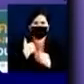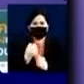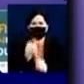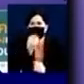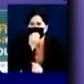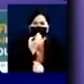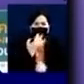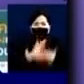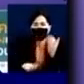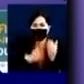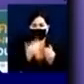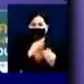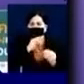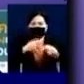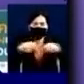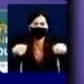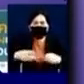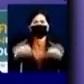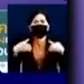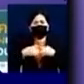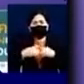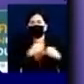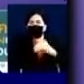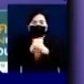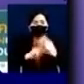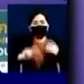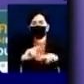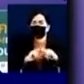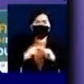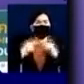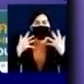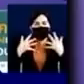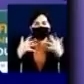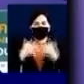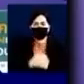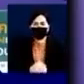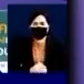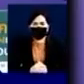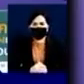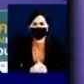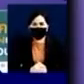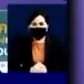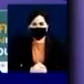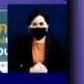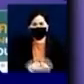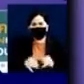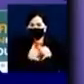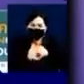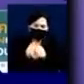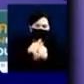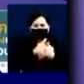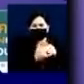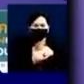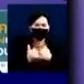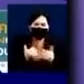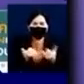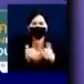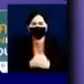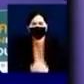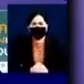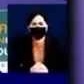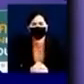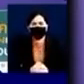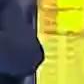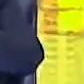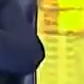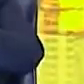ต่6โมงเย็นยันเที่ยงคืนดูพลุอ่ะดูพลุนี่ไม่ได้นะคะห่างๆนะคะเป็นห่วงทุกคนนะคะเอาละค่ะที่นี่มาดูตาราง